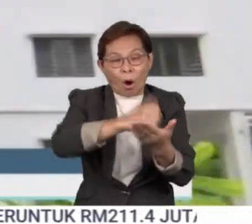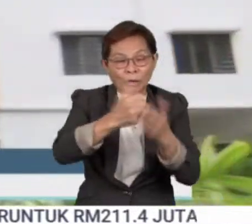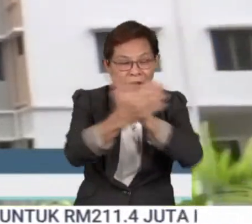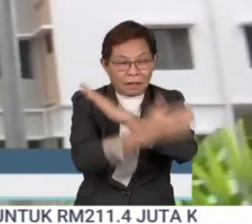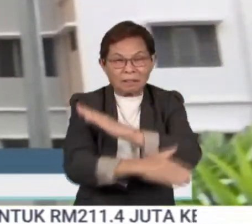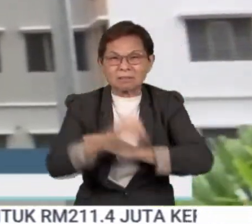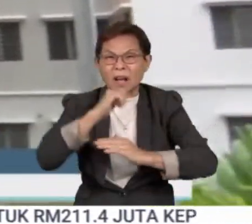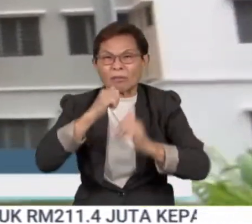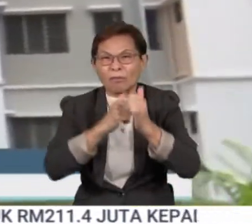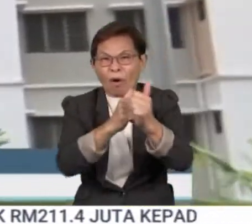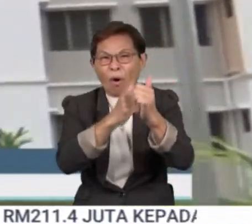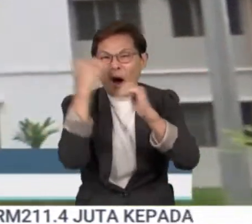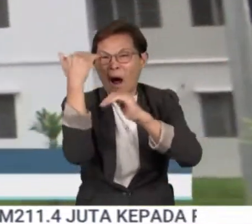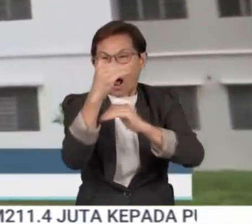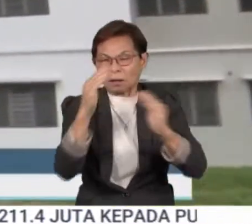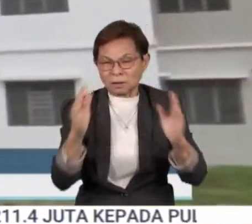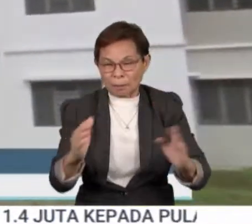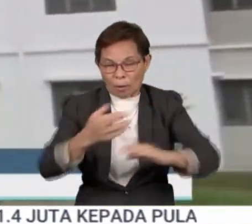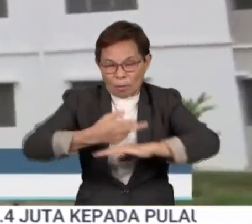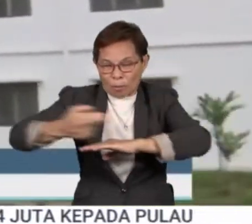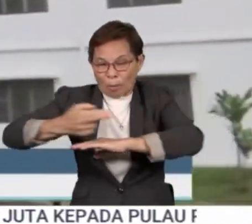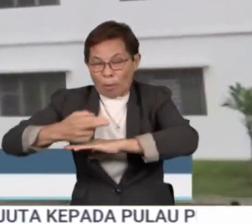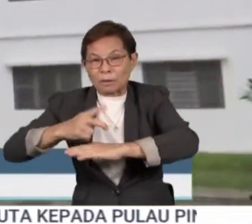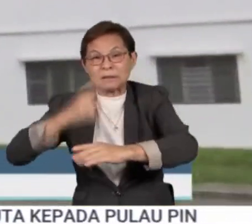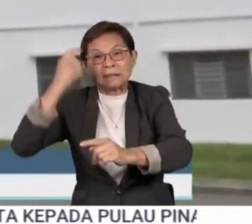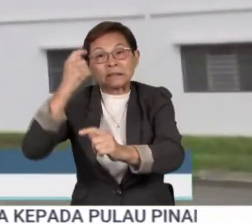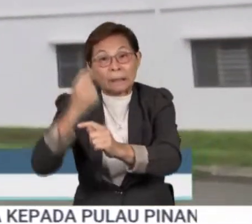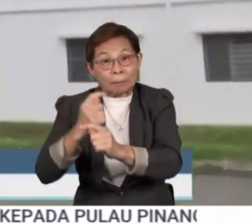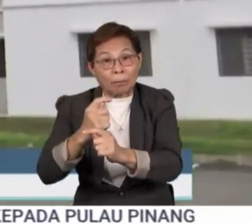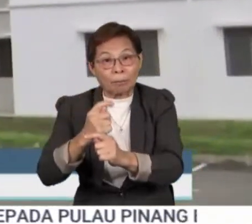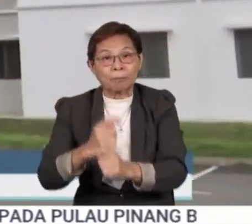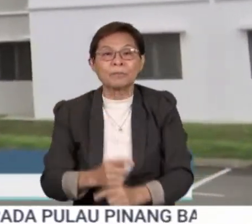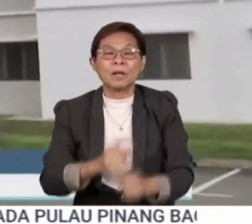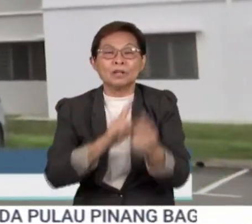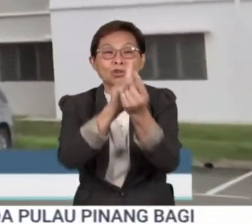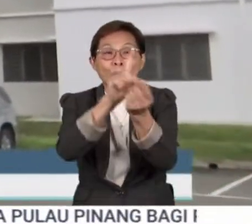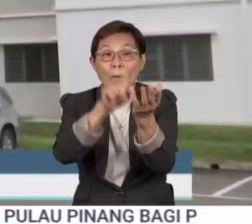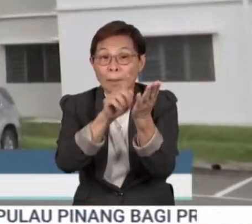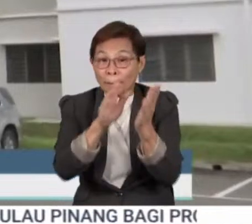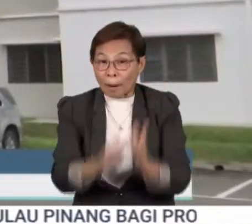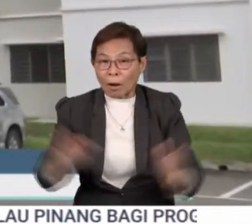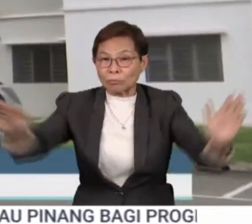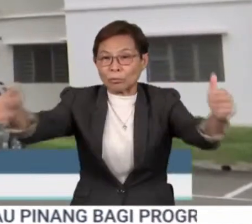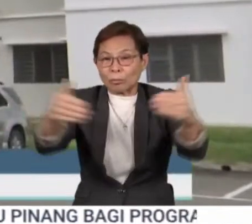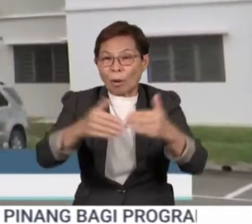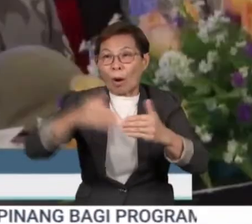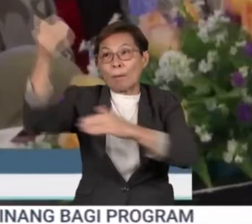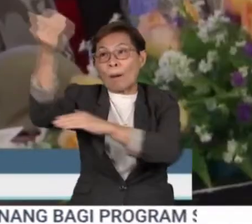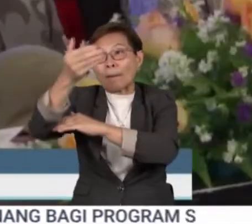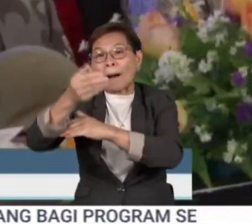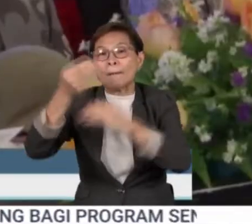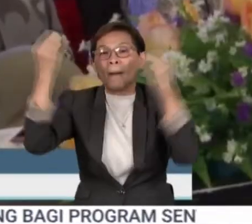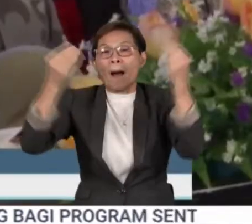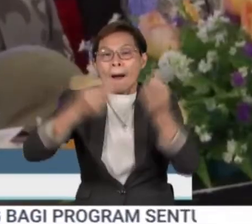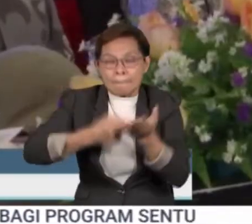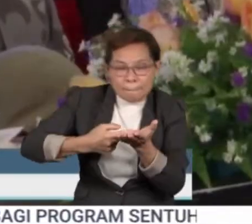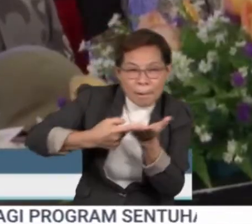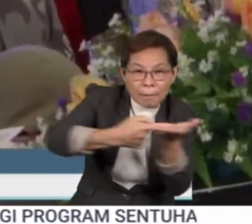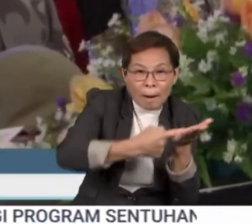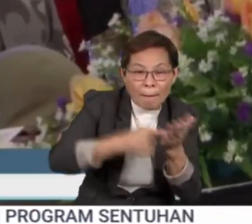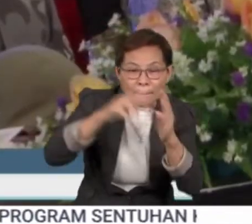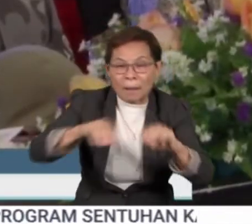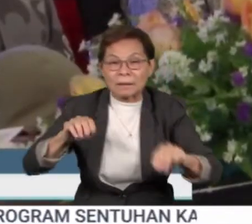berhubung ketidakpatuhan had tempoh menyewa ditetapkan. Ditemui pemberita selepas penutupan persidangan Majlis Perundingan Pelajar